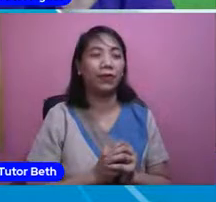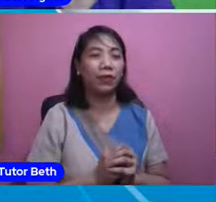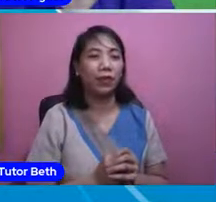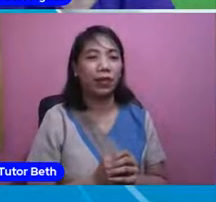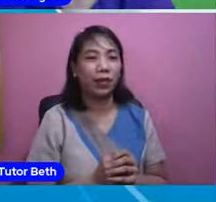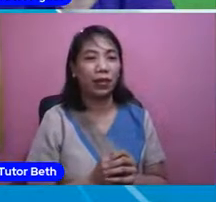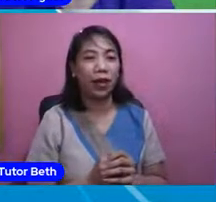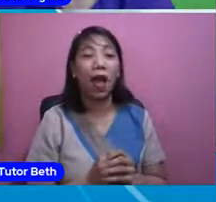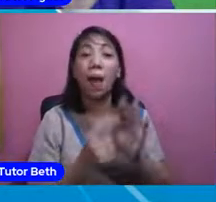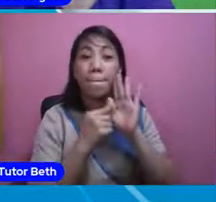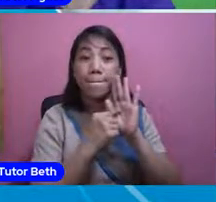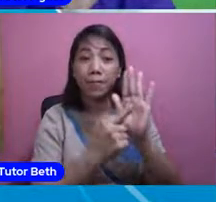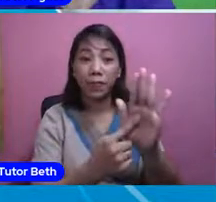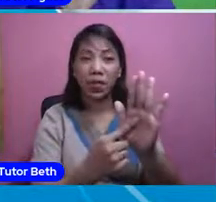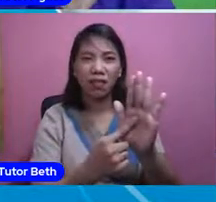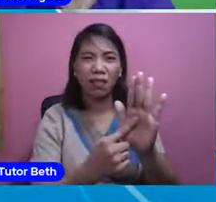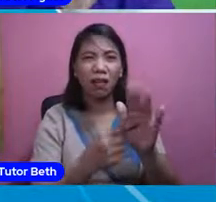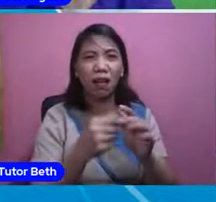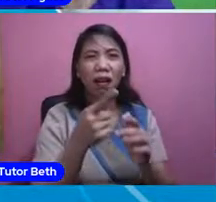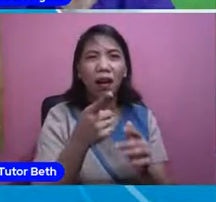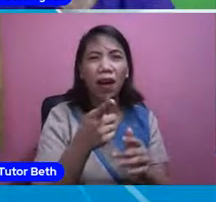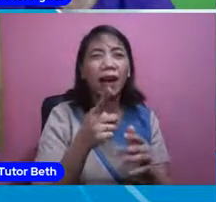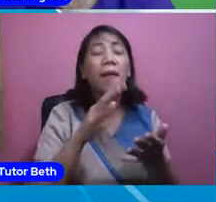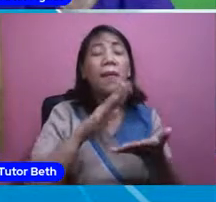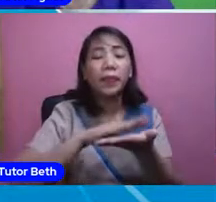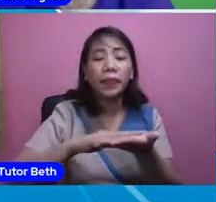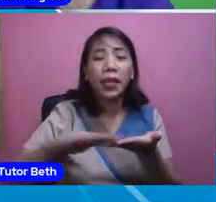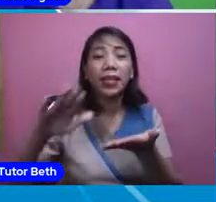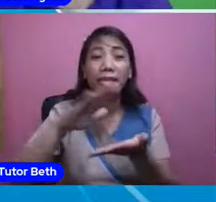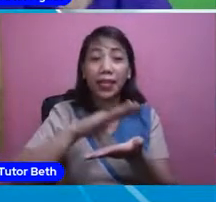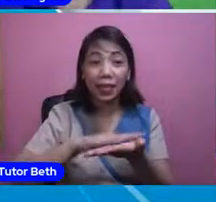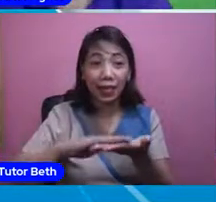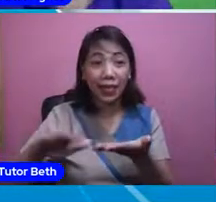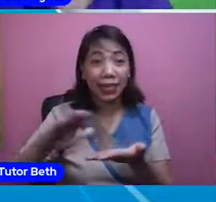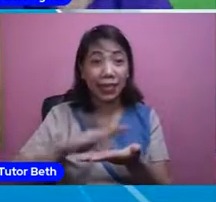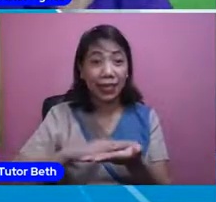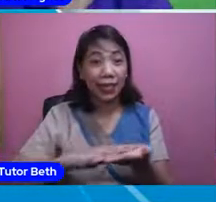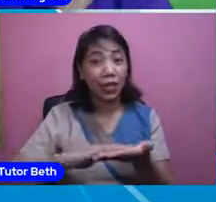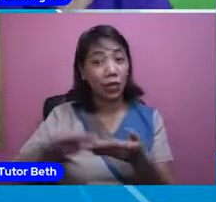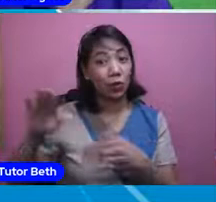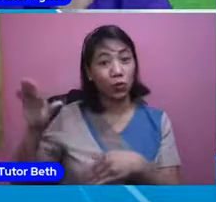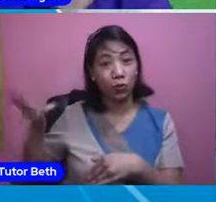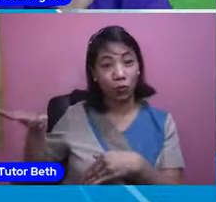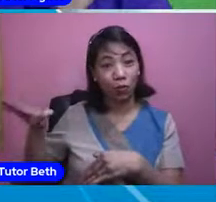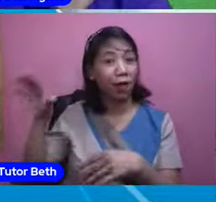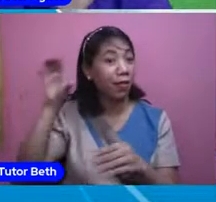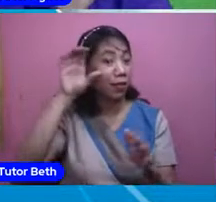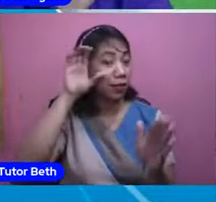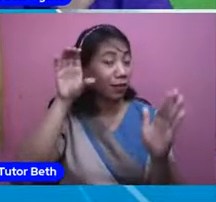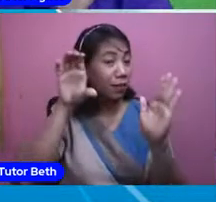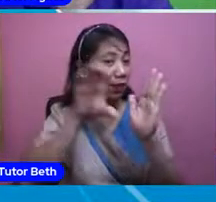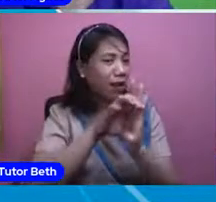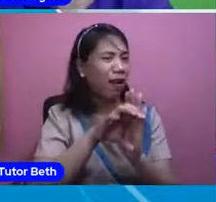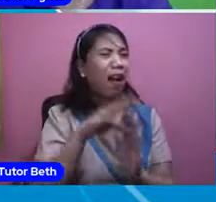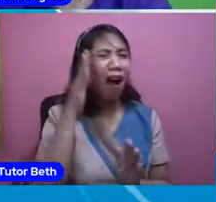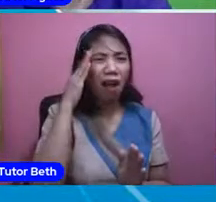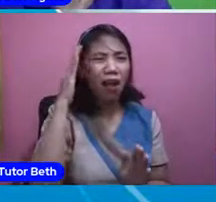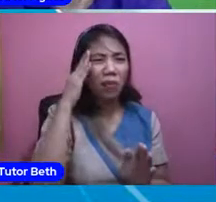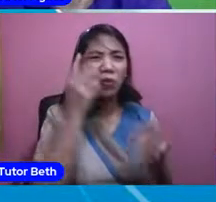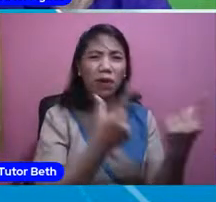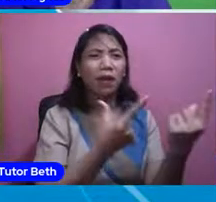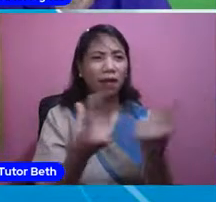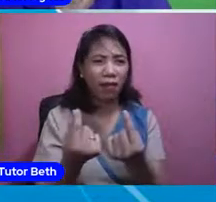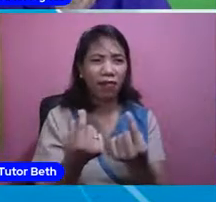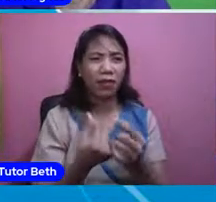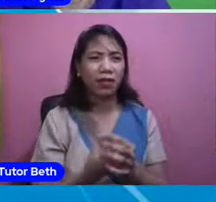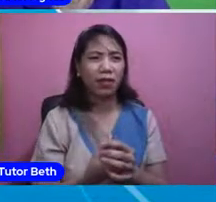pinapakita sa number four. Naglilinis ng sahig. O diba, ginagawa, kaya natin gawin yan. Sa tingin